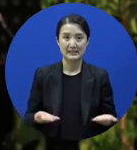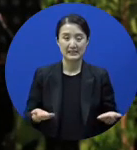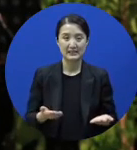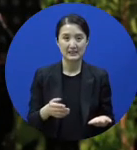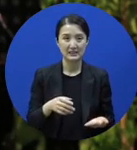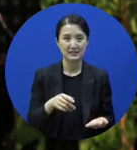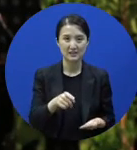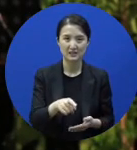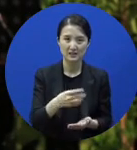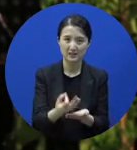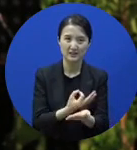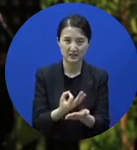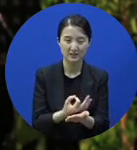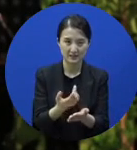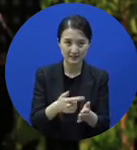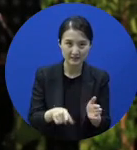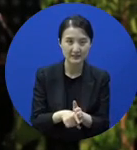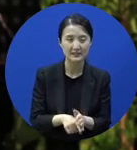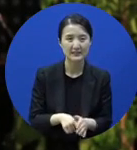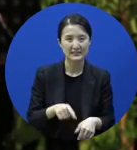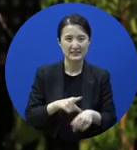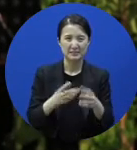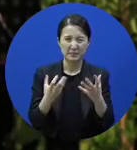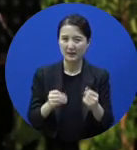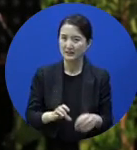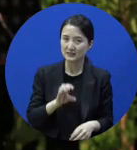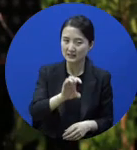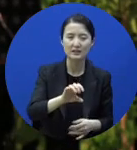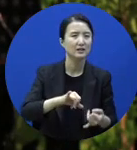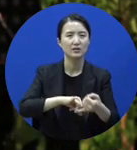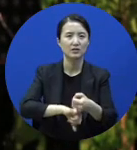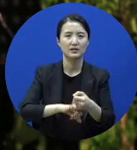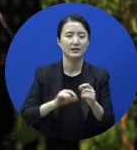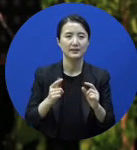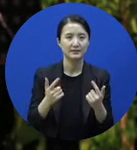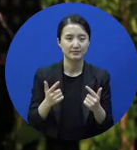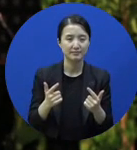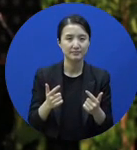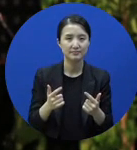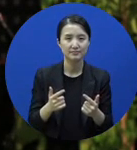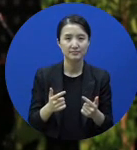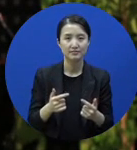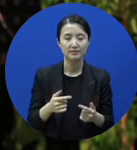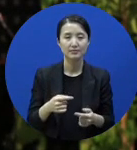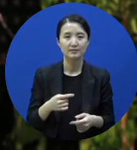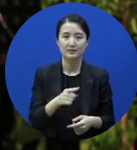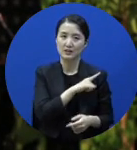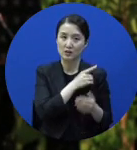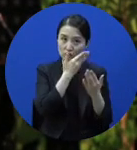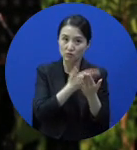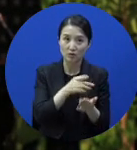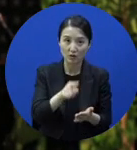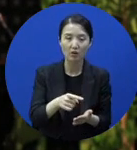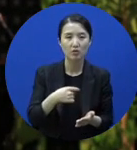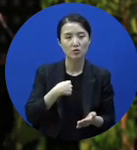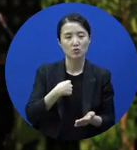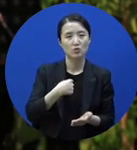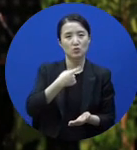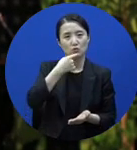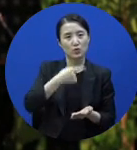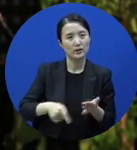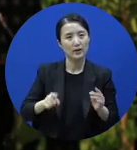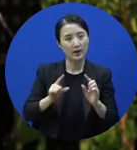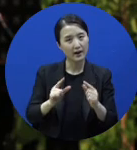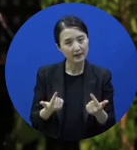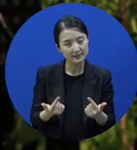많은 시간을 투자하는 것이 아니라 적은 시간, 그 다음에 이제 그 비용 자체를 얼마를 받아야 될까라는 부분. 가장 중요한 건